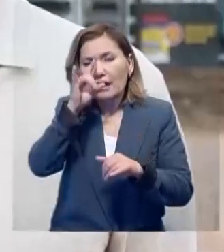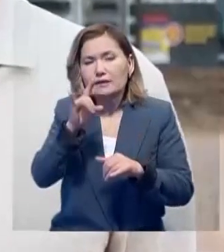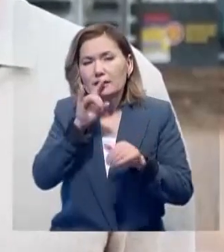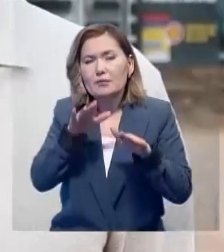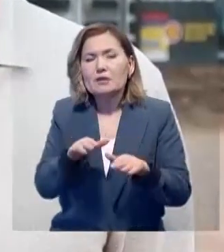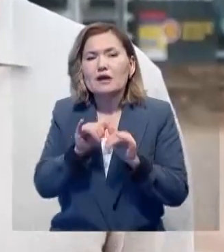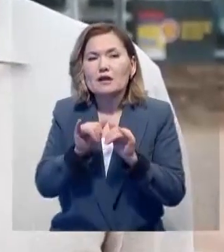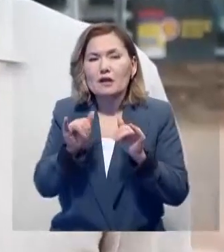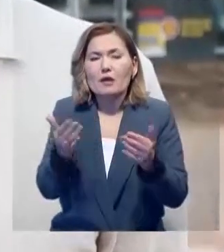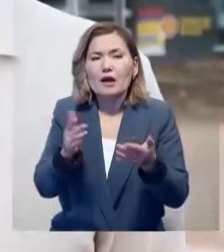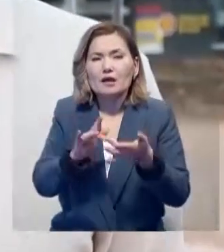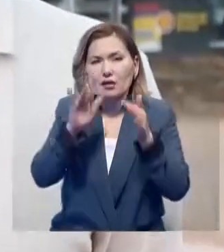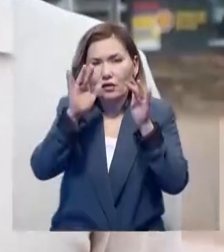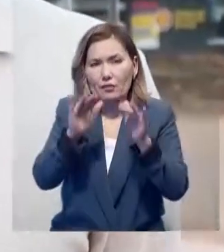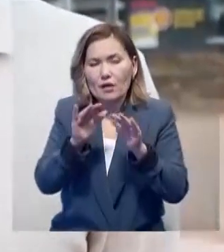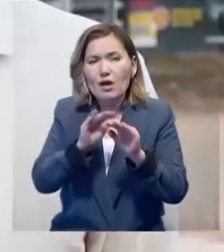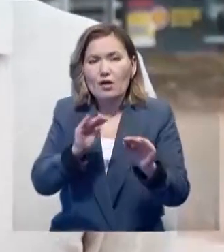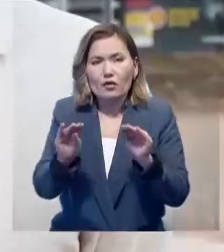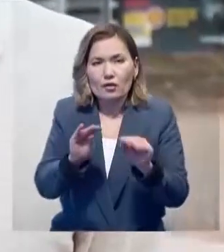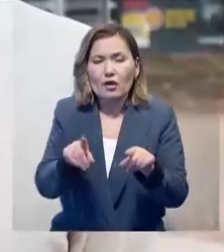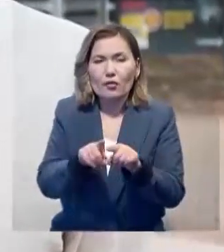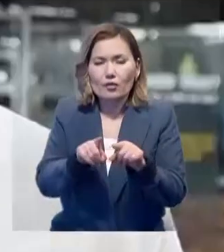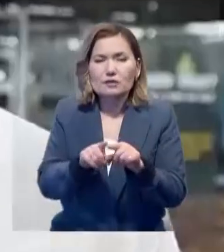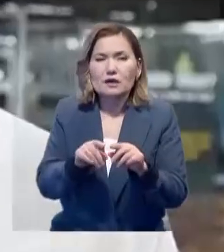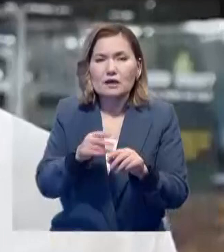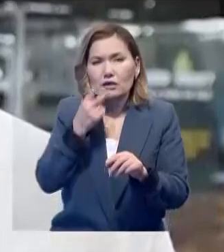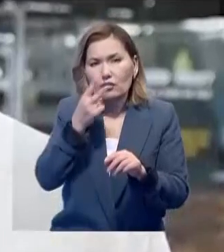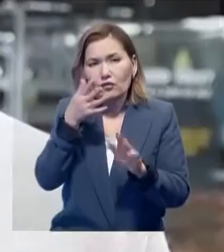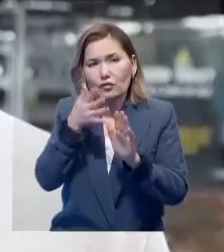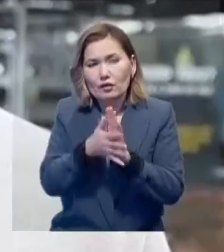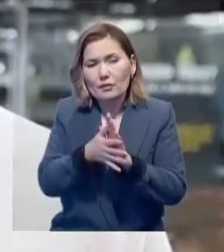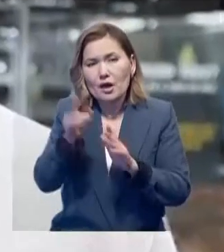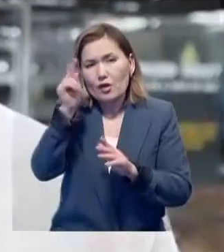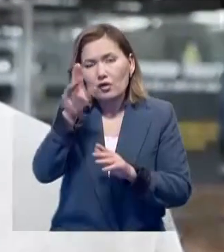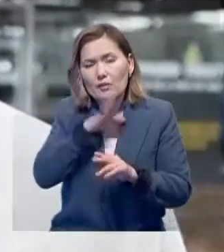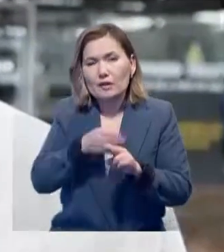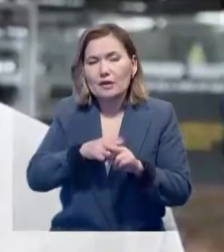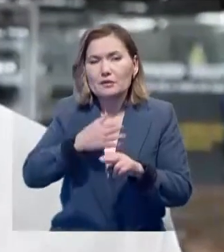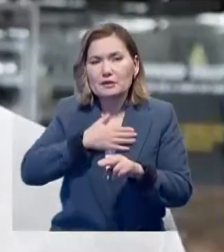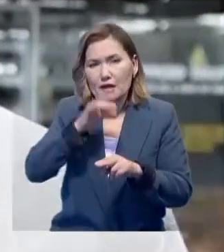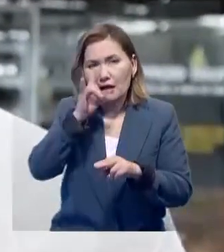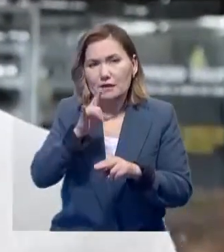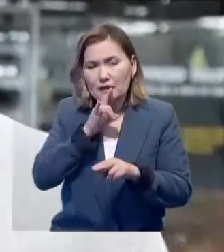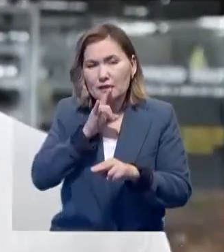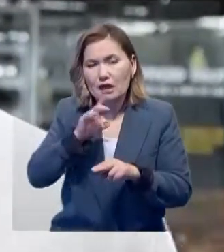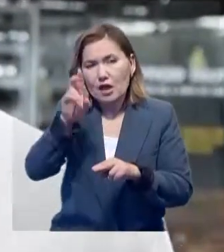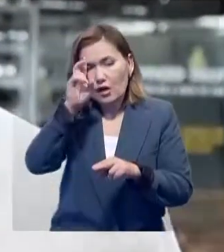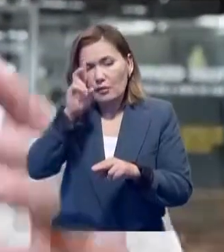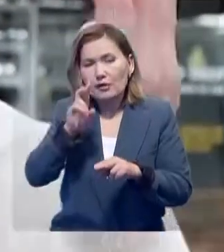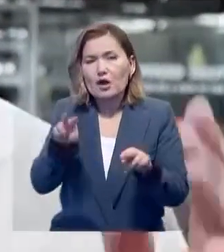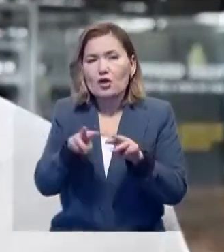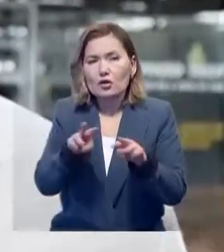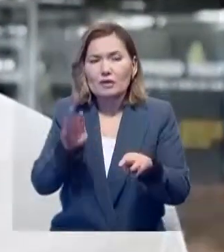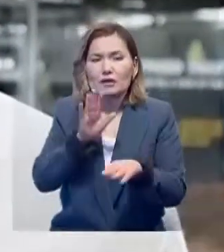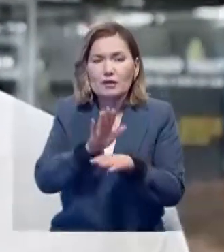Бұның цифровизациясы қалай бұл жерде дамыған. Бізде тап осындай қазір үкіметтің тапсырмасы